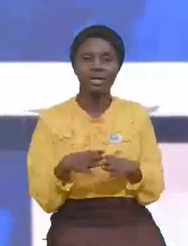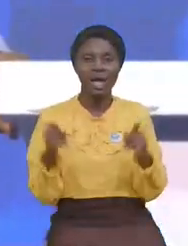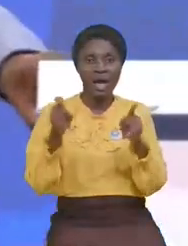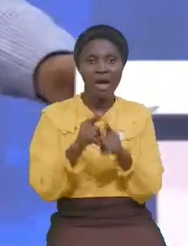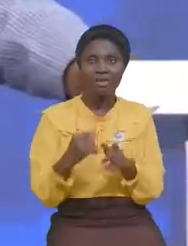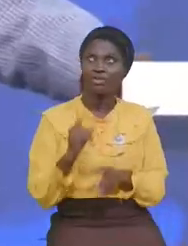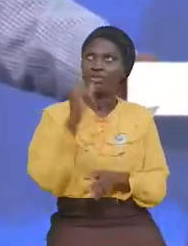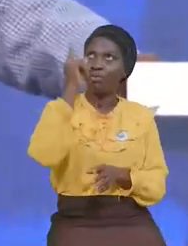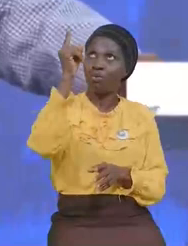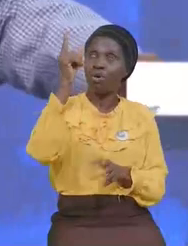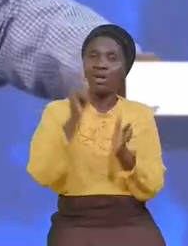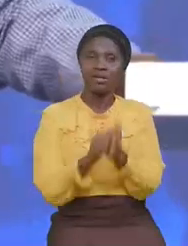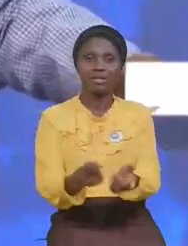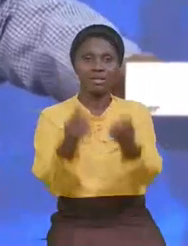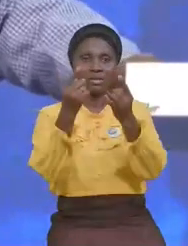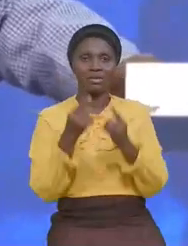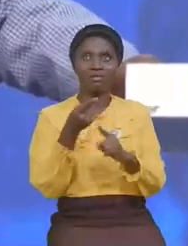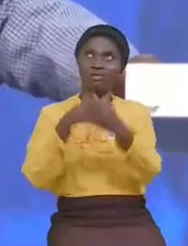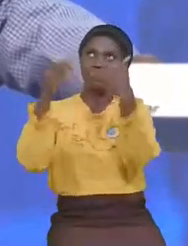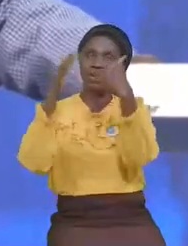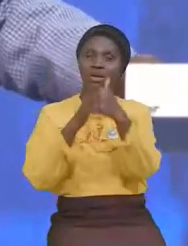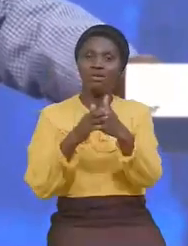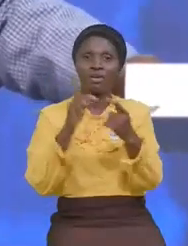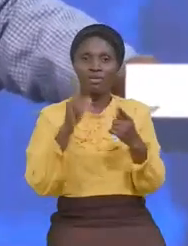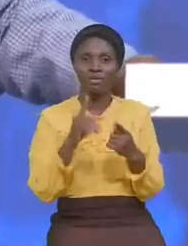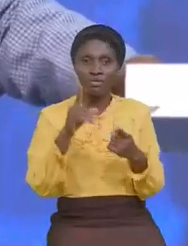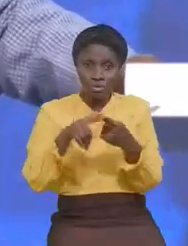Et celui qui est venu du ciel,